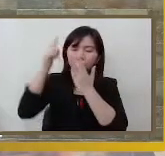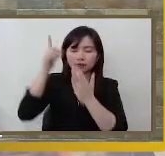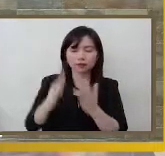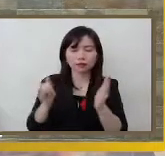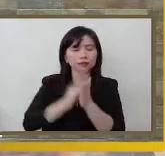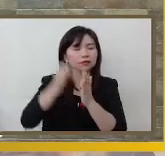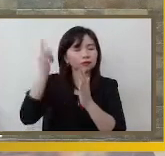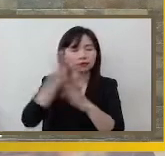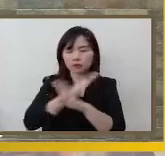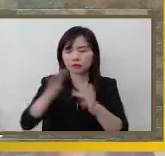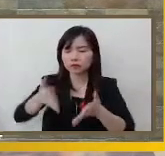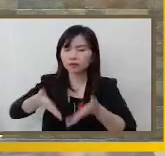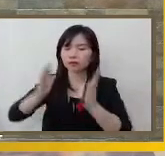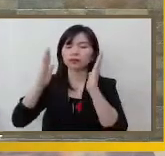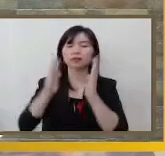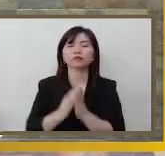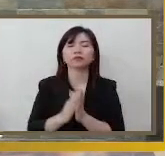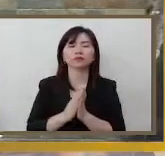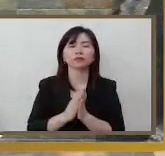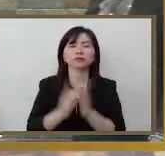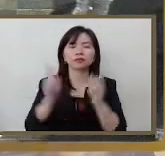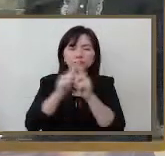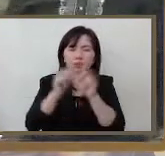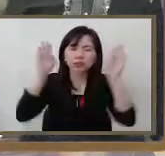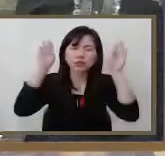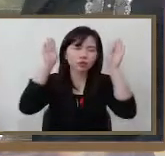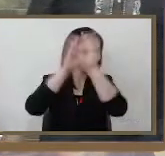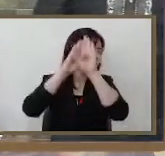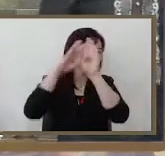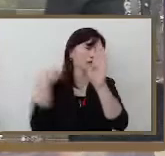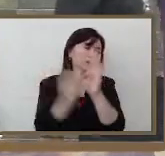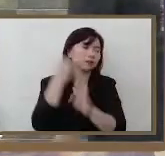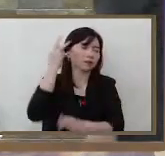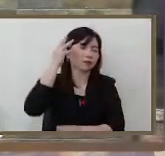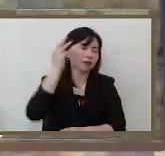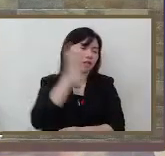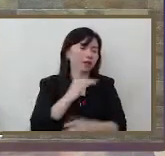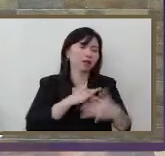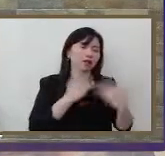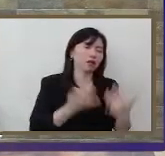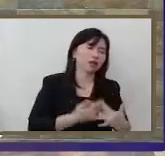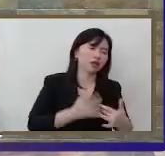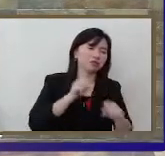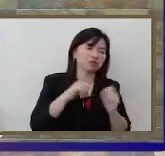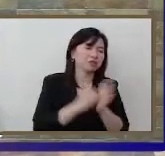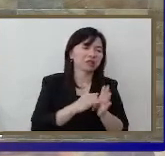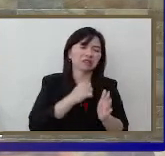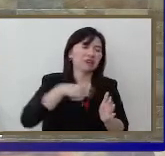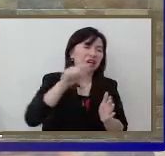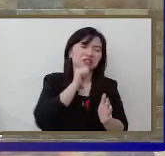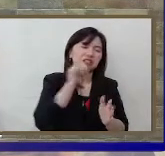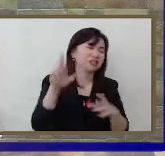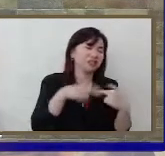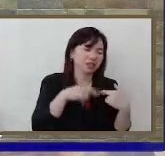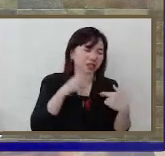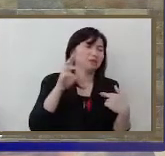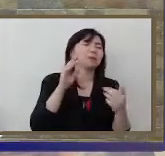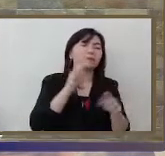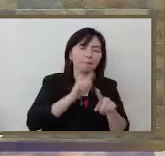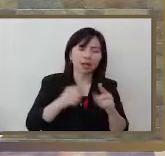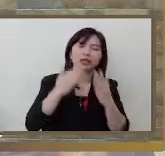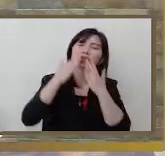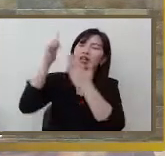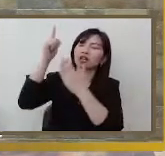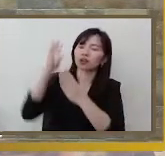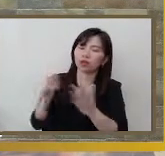Panginoon, na isarado ng Diablo ang aming puso't isipan upang wala kaming makuha sa mensahe, Panginoon. Kami na po na